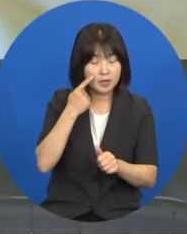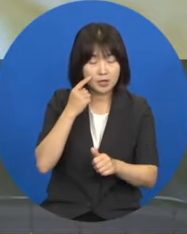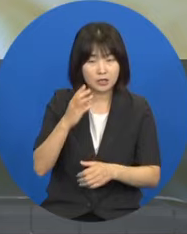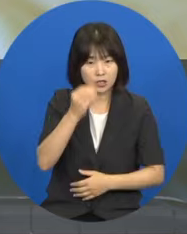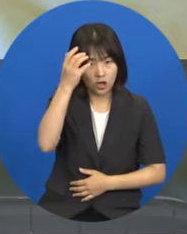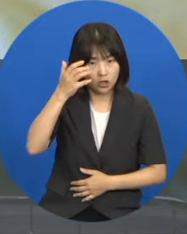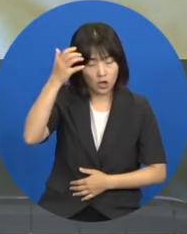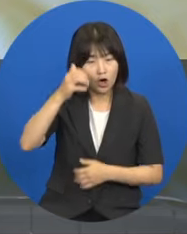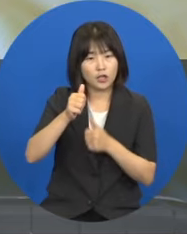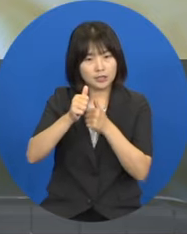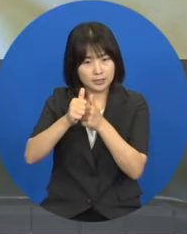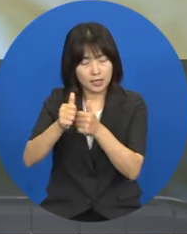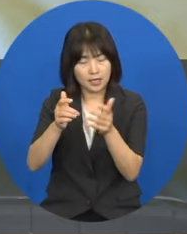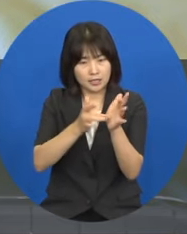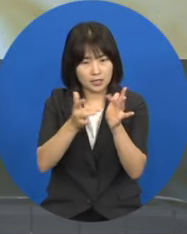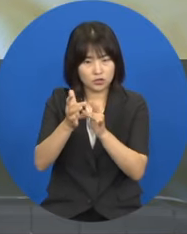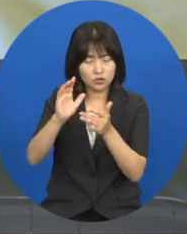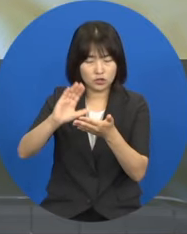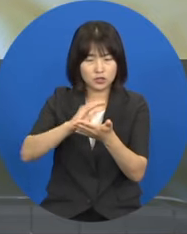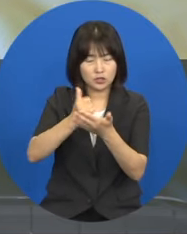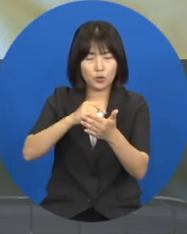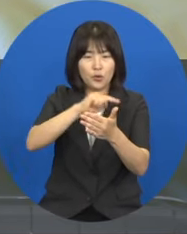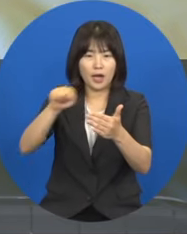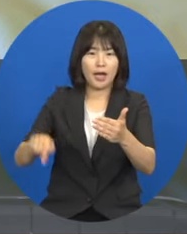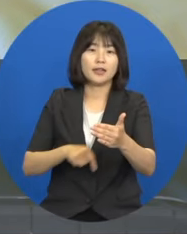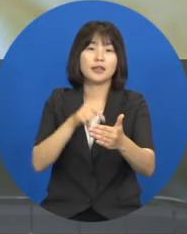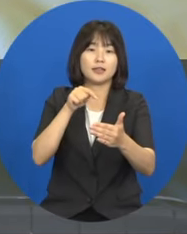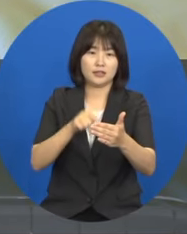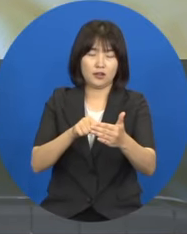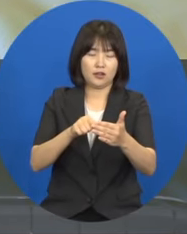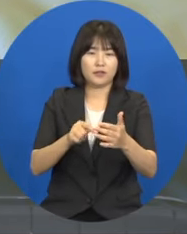성령을 따라 예수 그리스도 안에서,